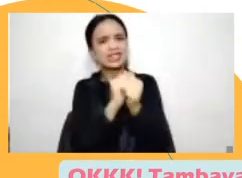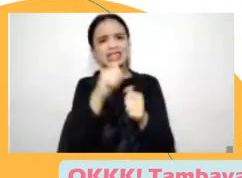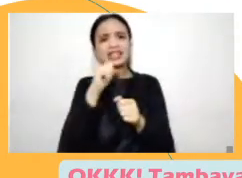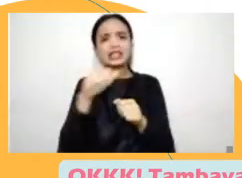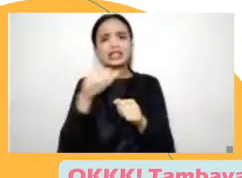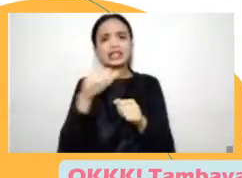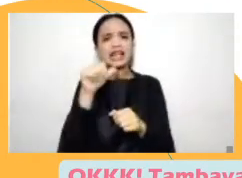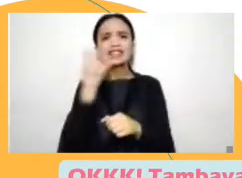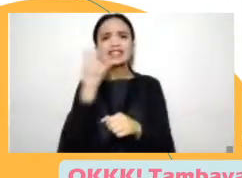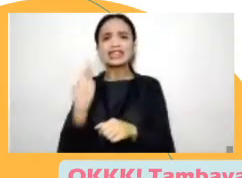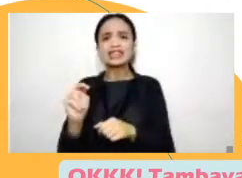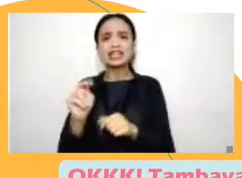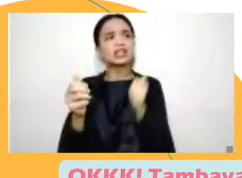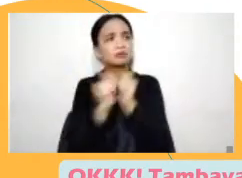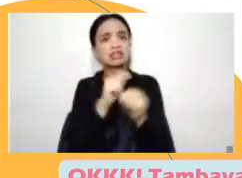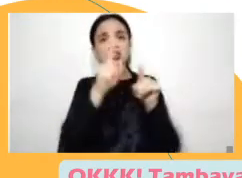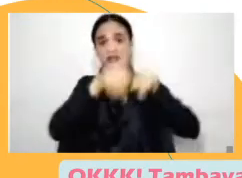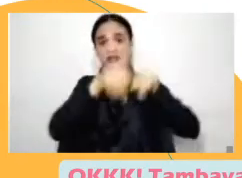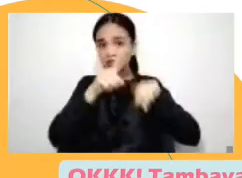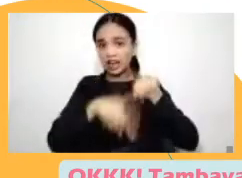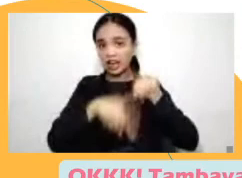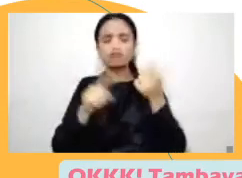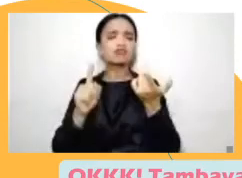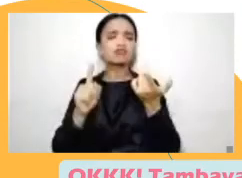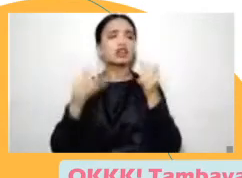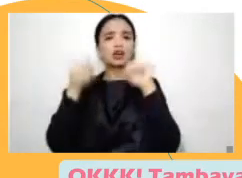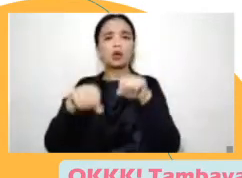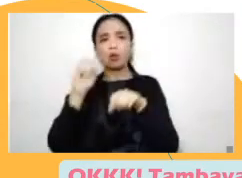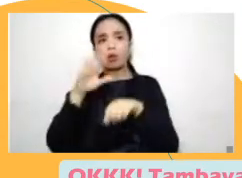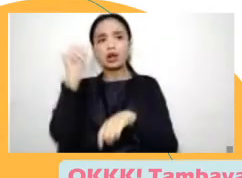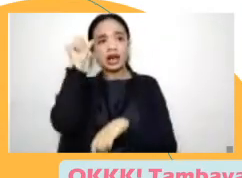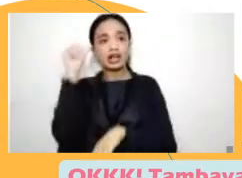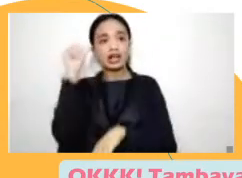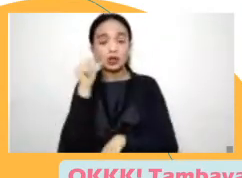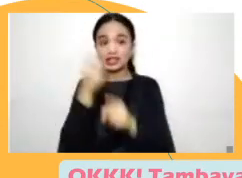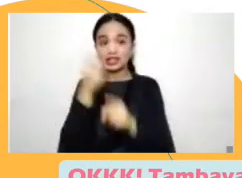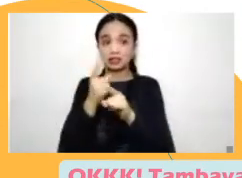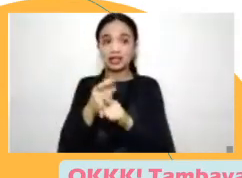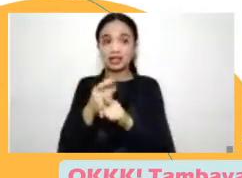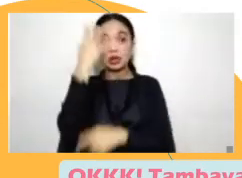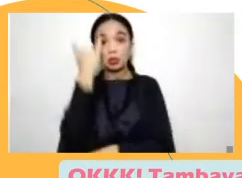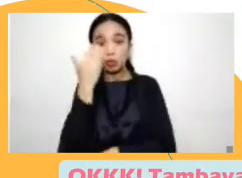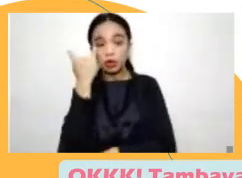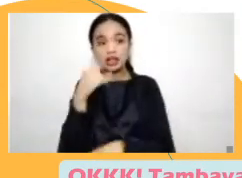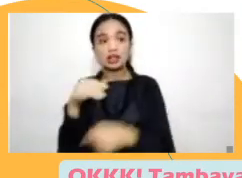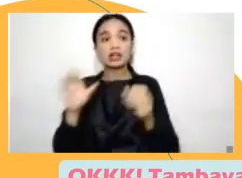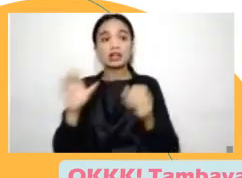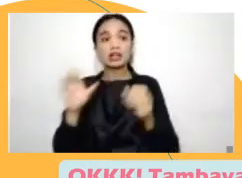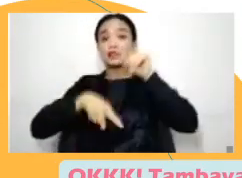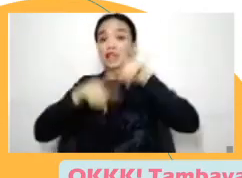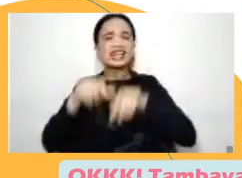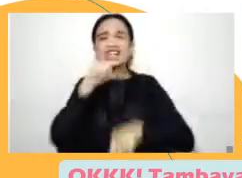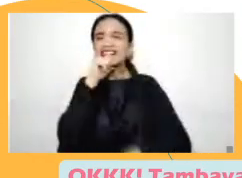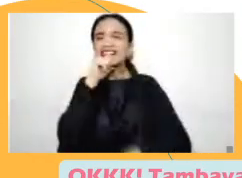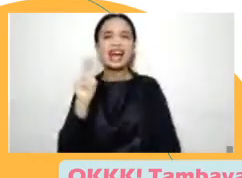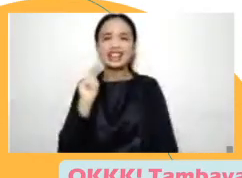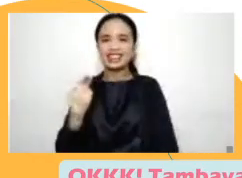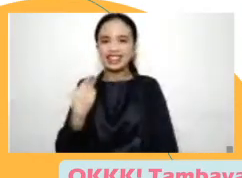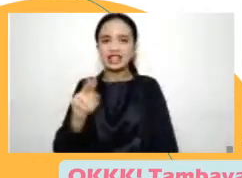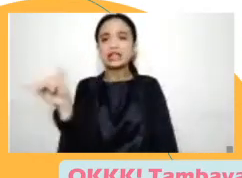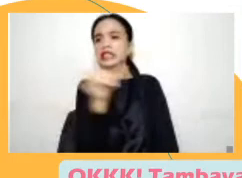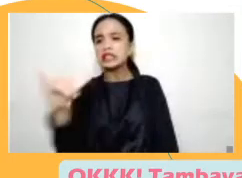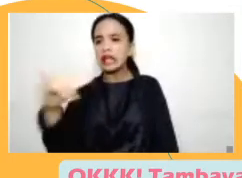no? Kahit na siguro mas nakakatanda, no? Kasi ang pagkakaibigan naman hindi kailangan na of same age,